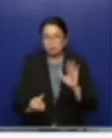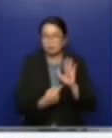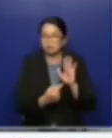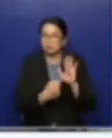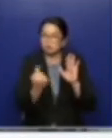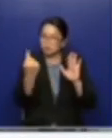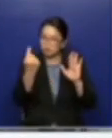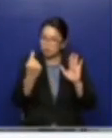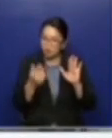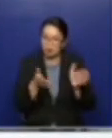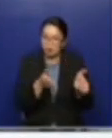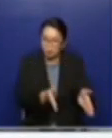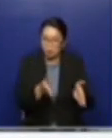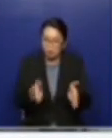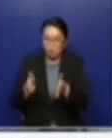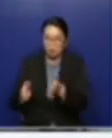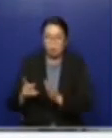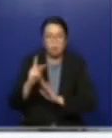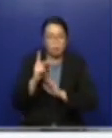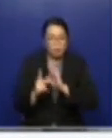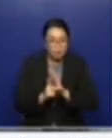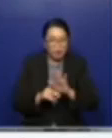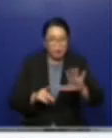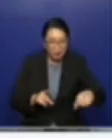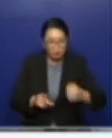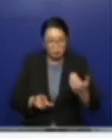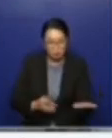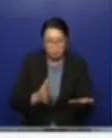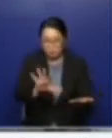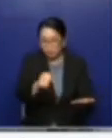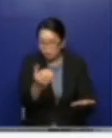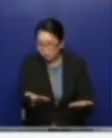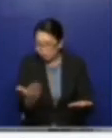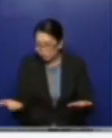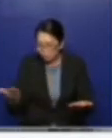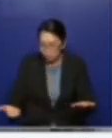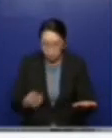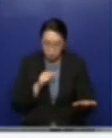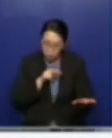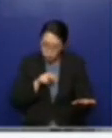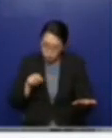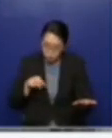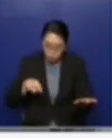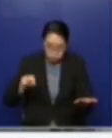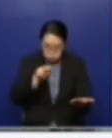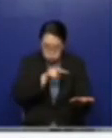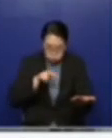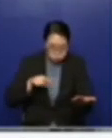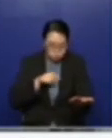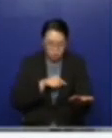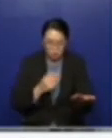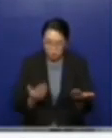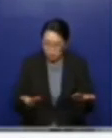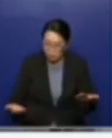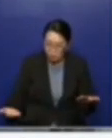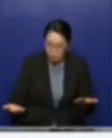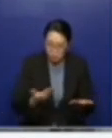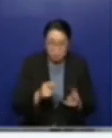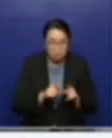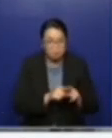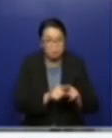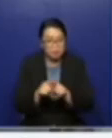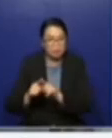มายของแต่ละหน่วยงานนั้นเอามากางดูซิว่ามันซ้ำซ้อนกันอย่างไรวันนี้พี่น้องประชาชนทั้งประเ